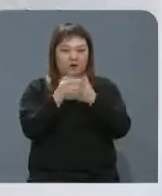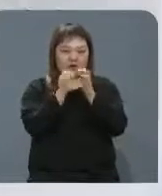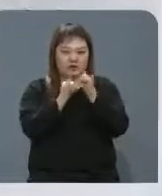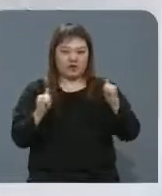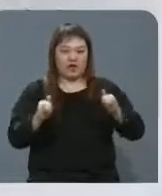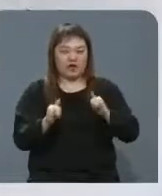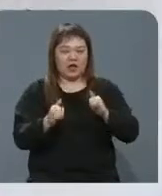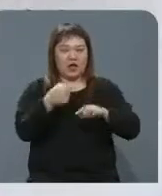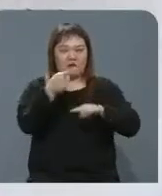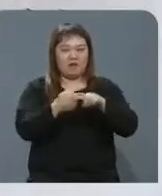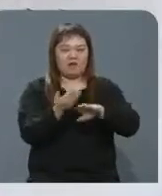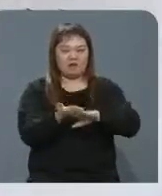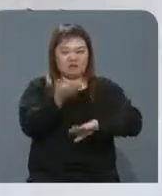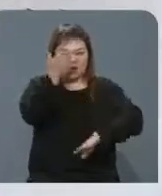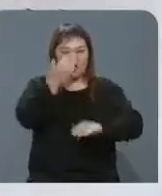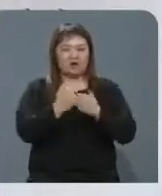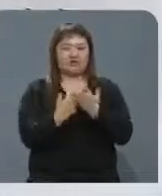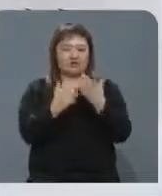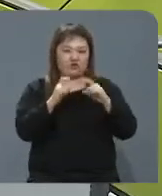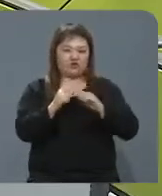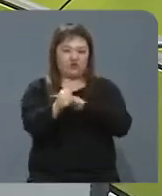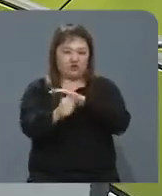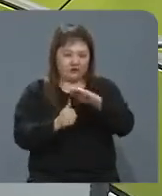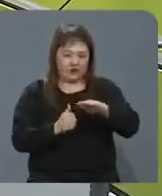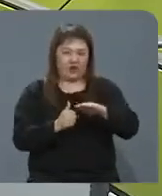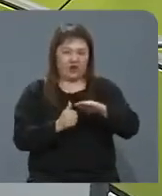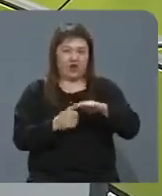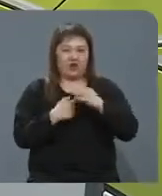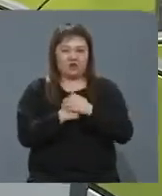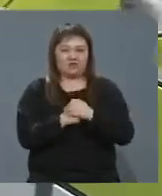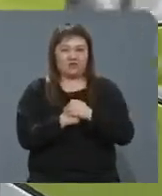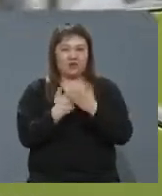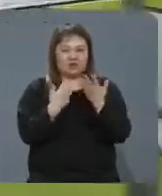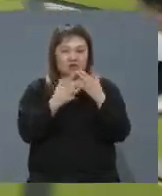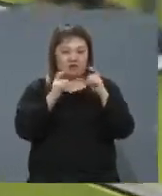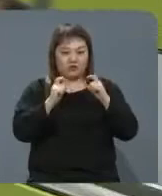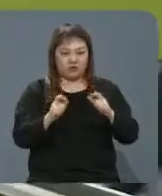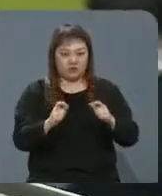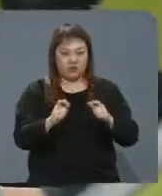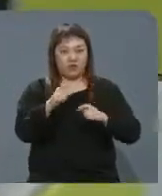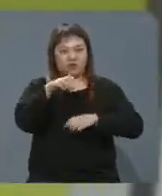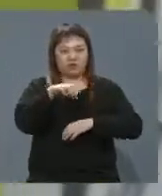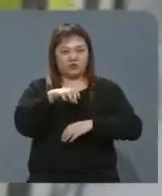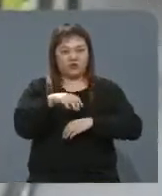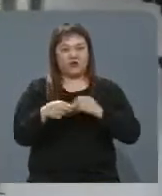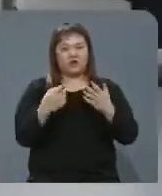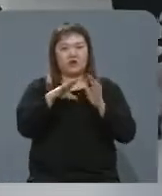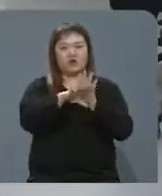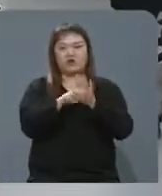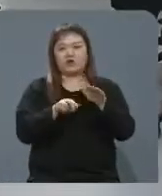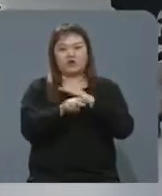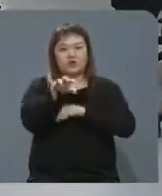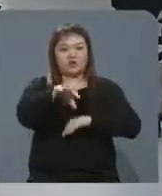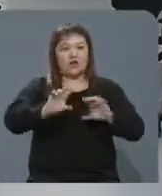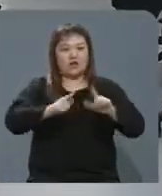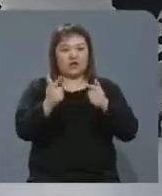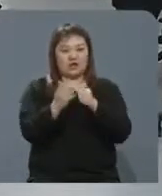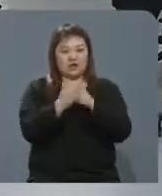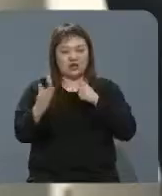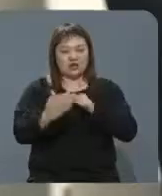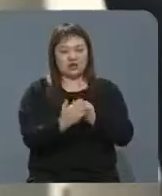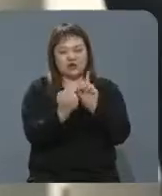제주를 찾은 방문객 관련 사례입니다. 제주도가 제주는 코로나19의 도피처가 아니라며 거리 두기